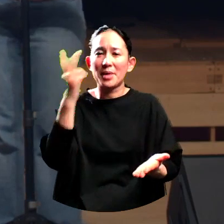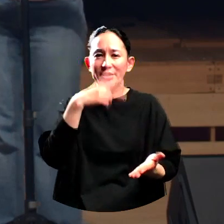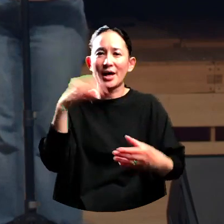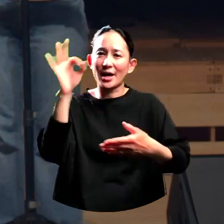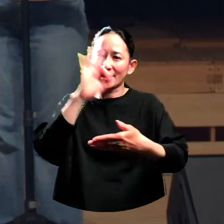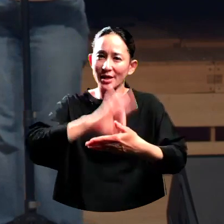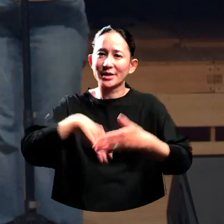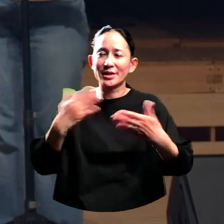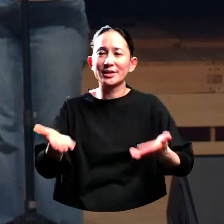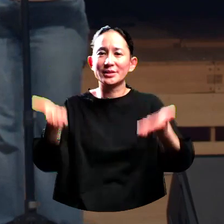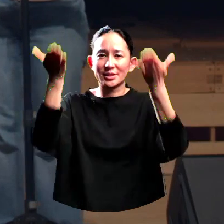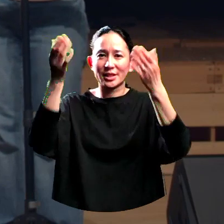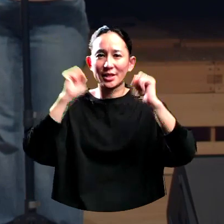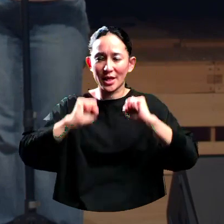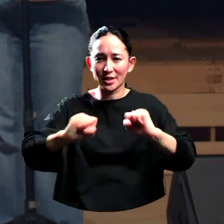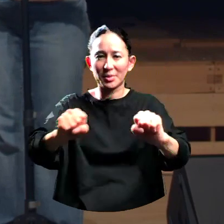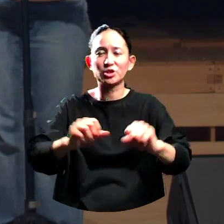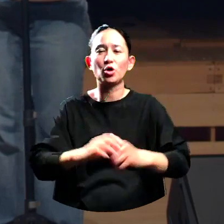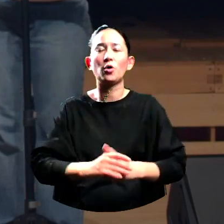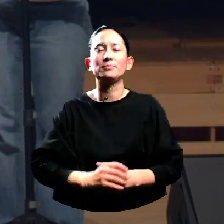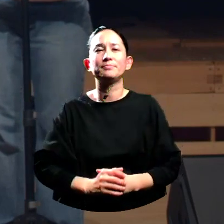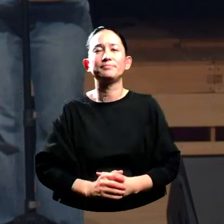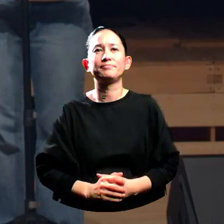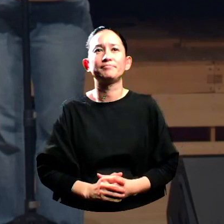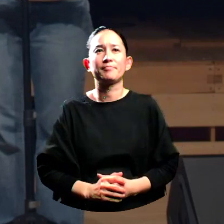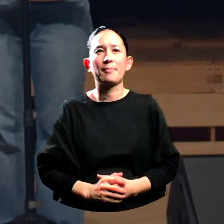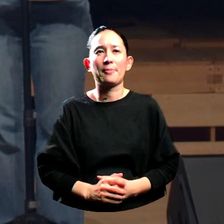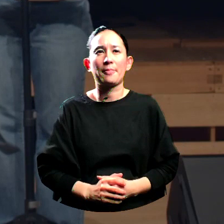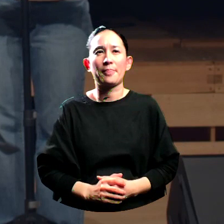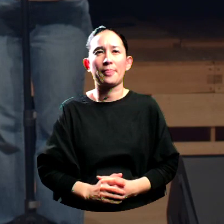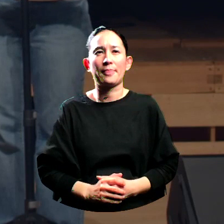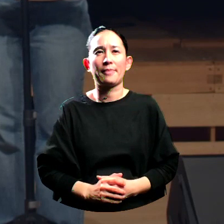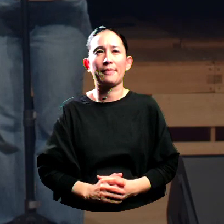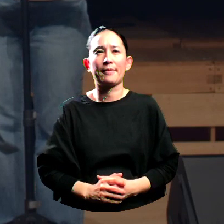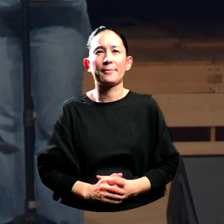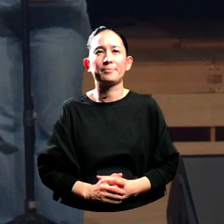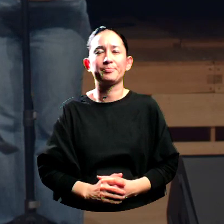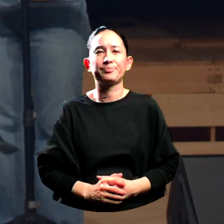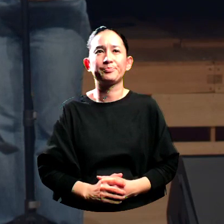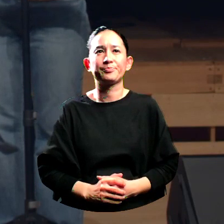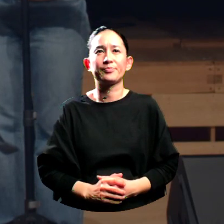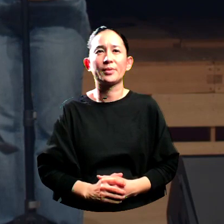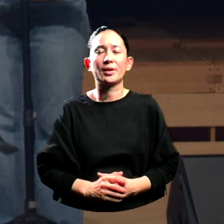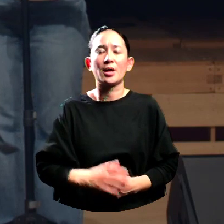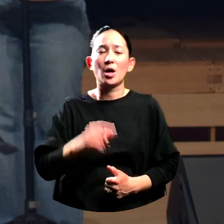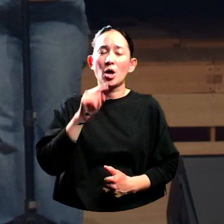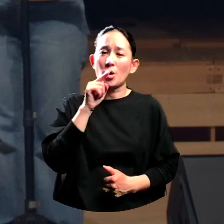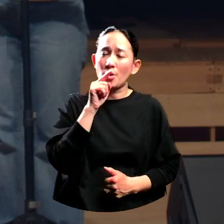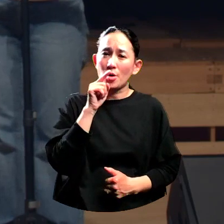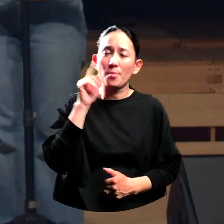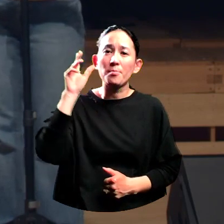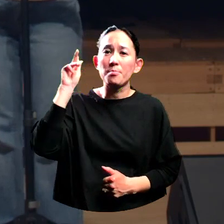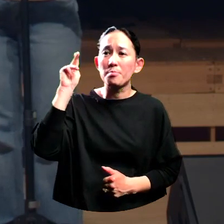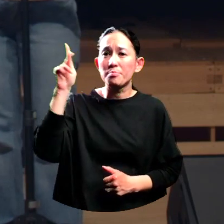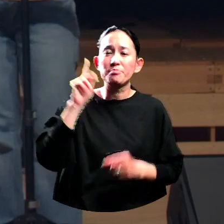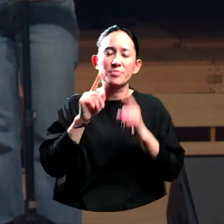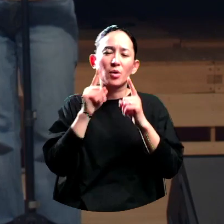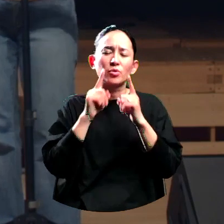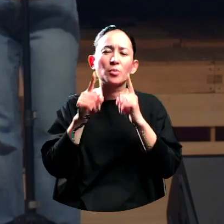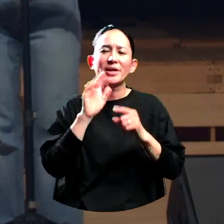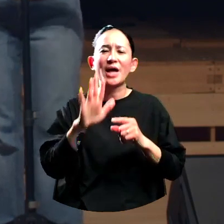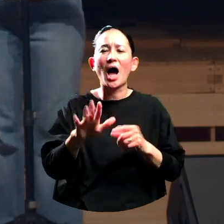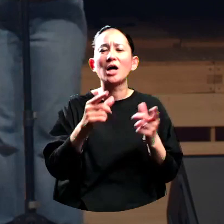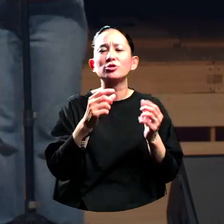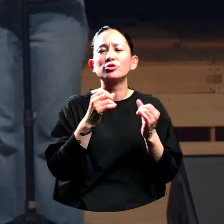Praise him, for he is good. この御言葉に書いてあるように主は良いお方